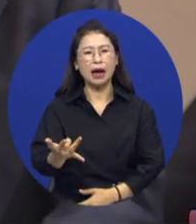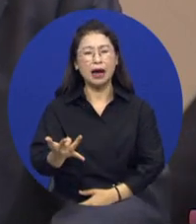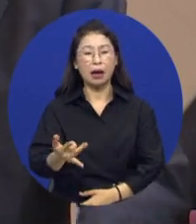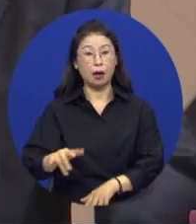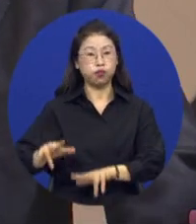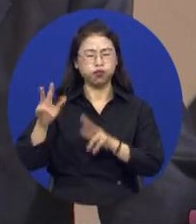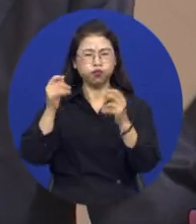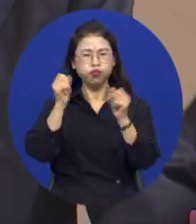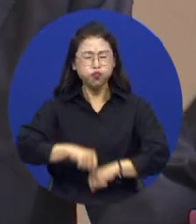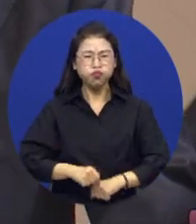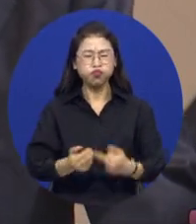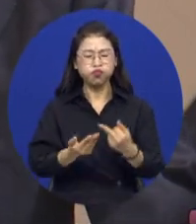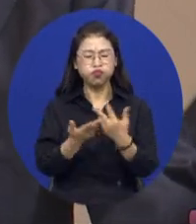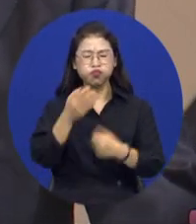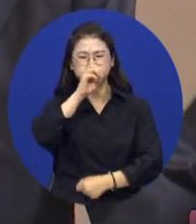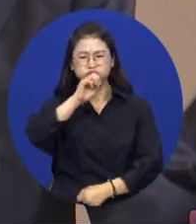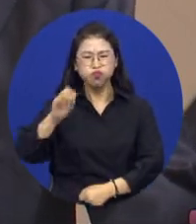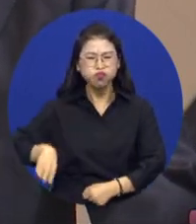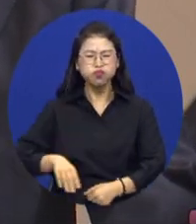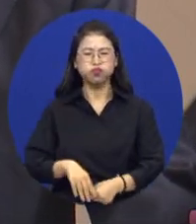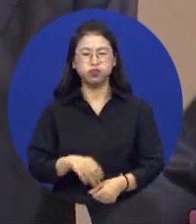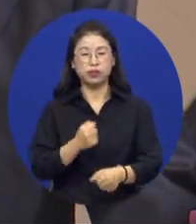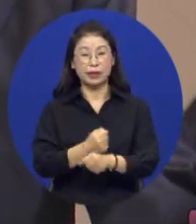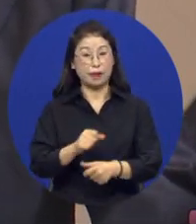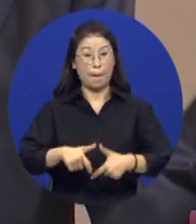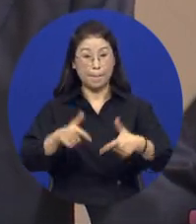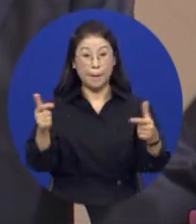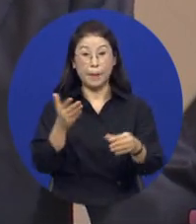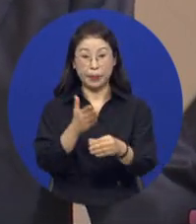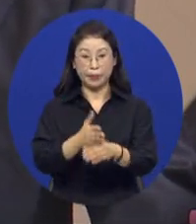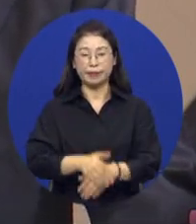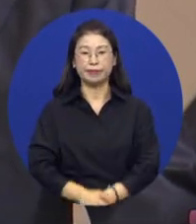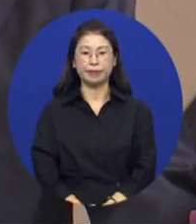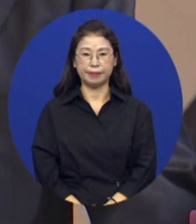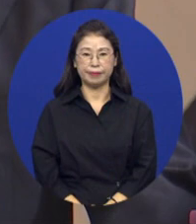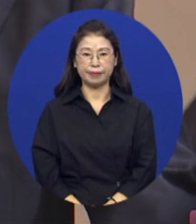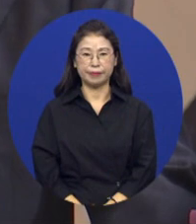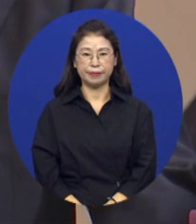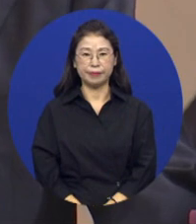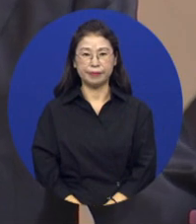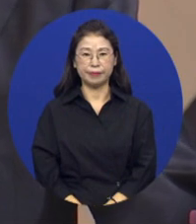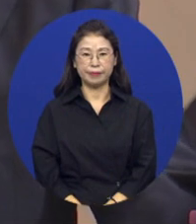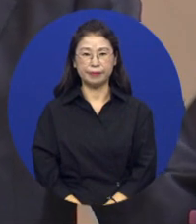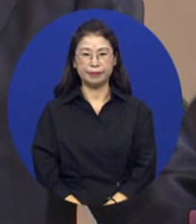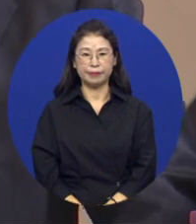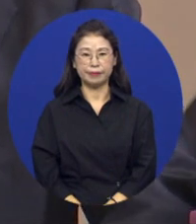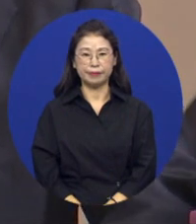공약 파기와 제주 홀대 논란으로 번지고 있습니다. MBC 뉴스 권혁태입니다.